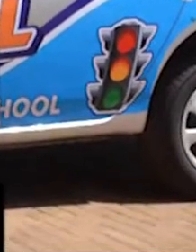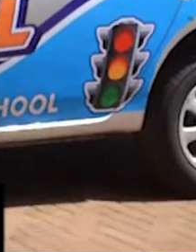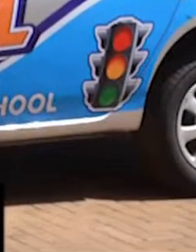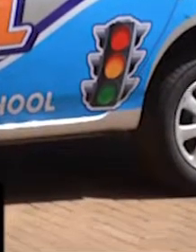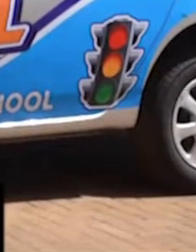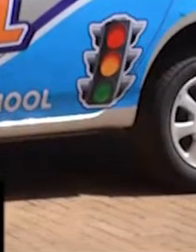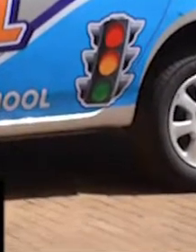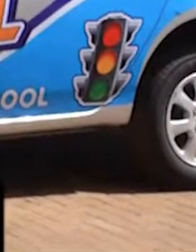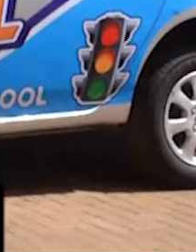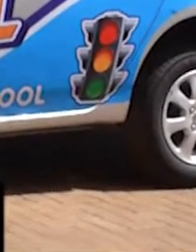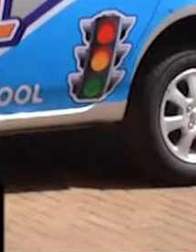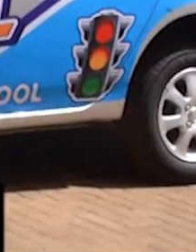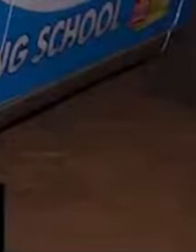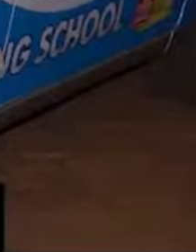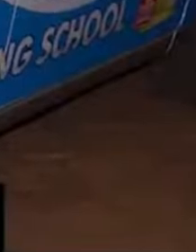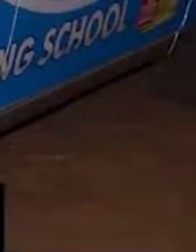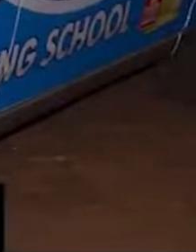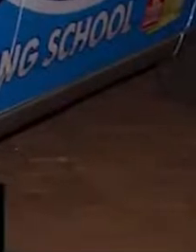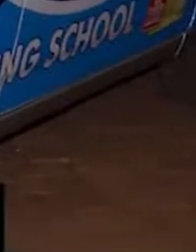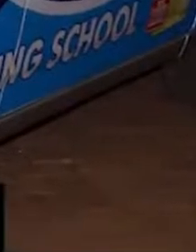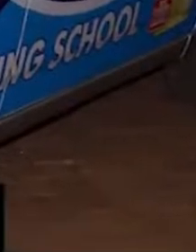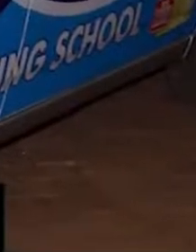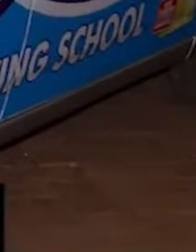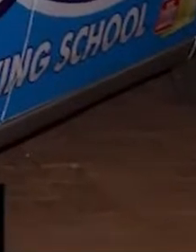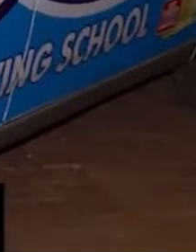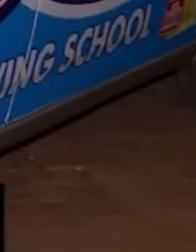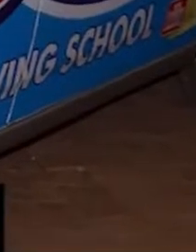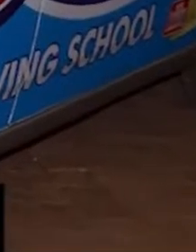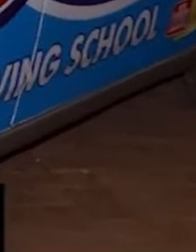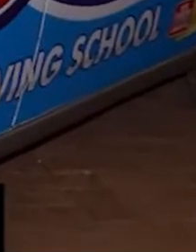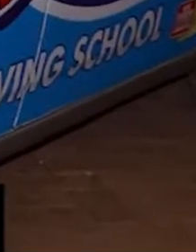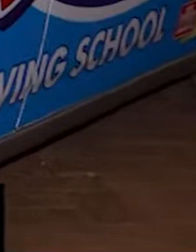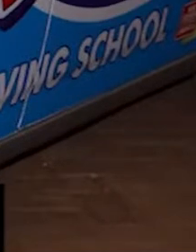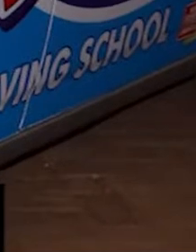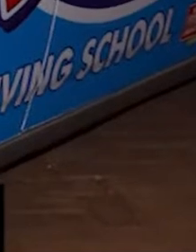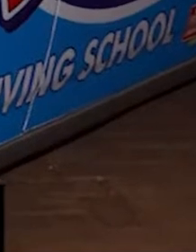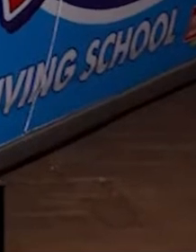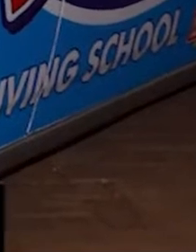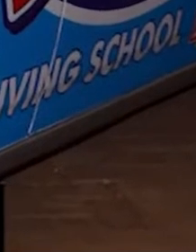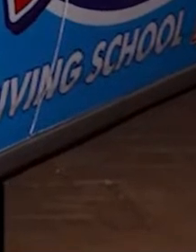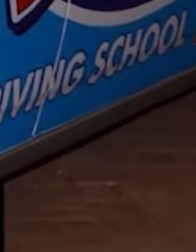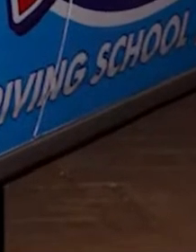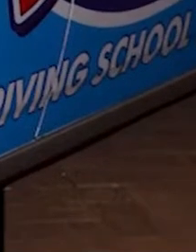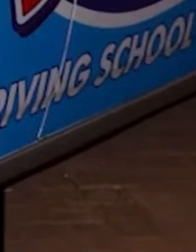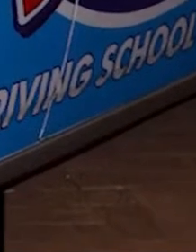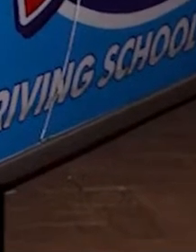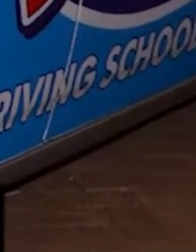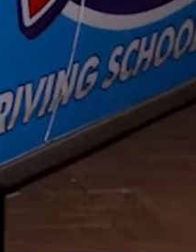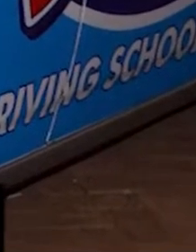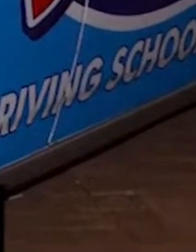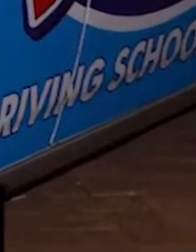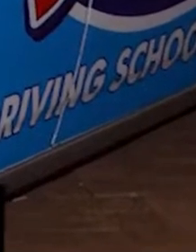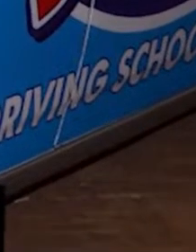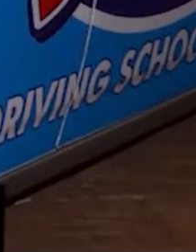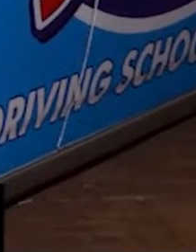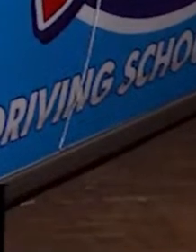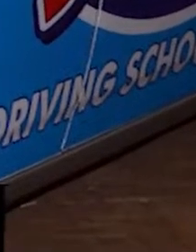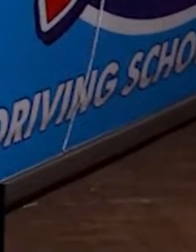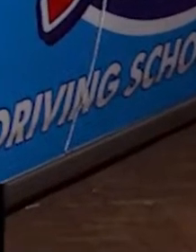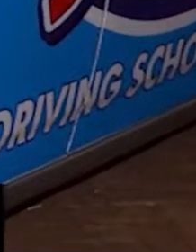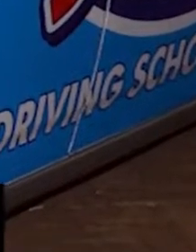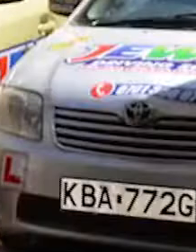nafuu na unapomaliza kozi ya udereva tunakushughulikia hadi unapopata leseni ya kisasa, yani Digital